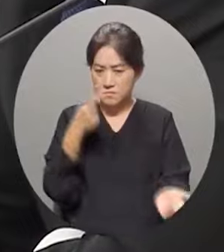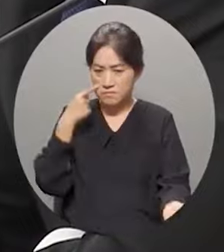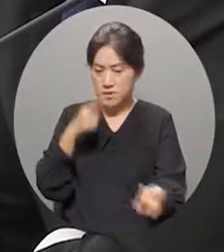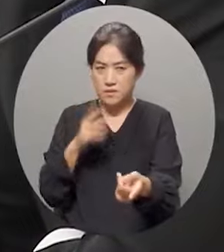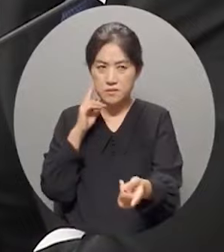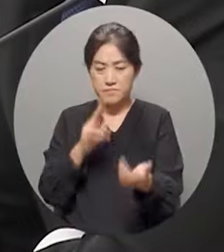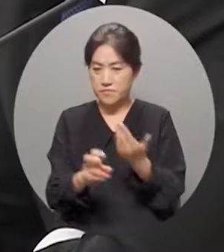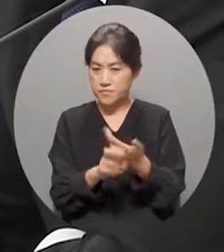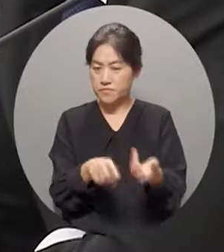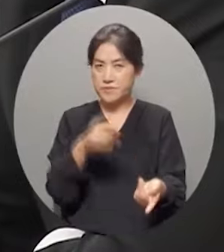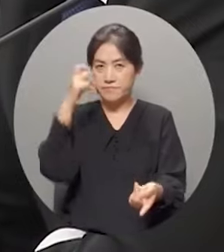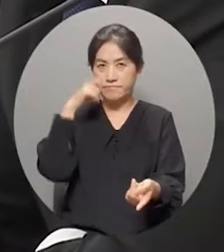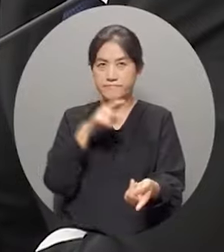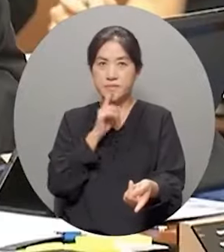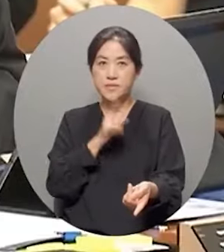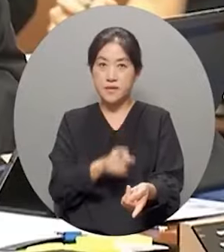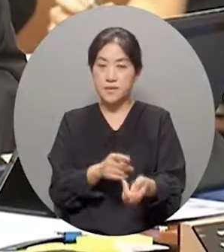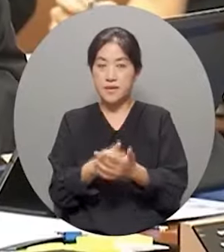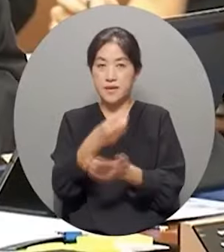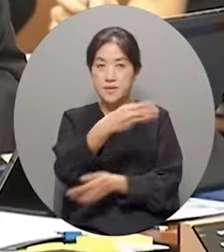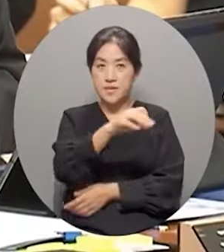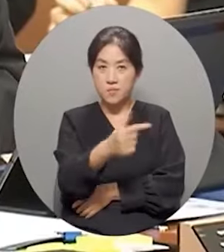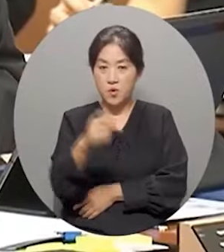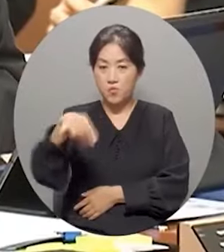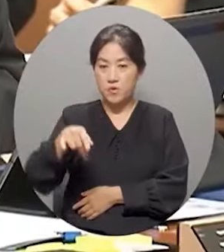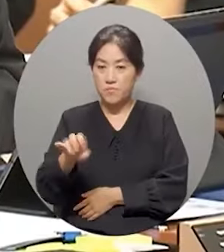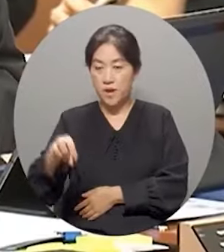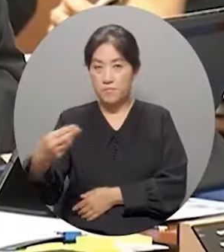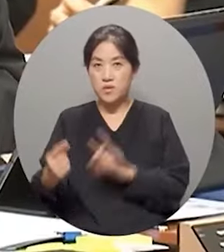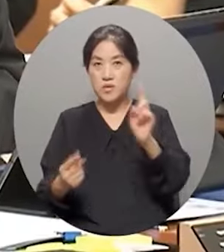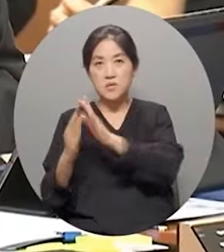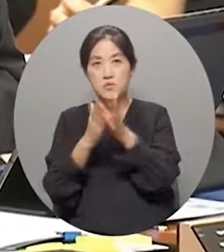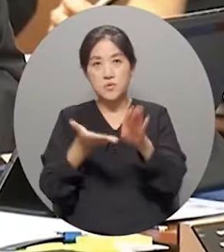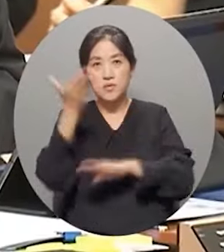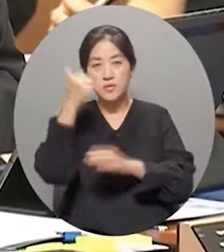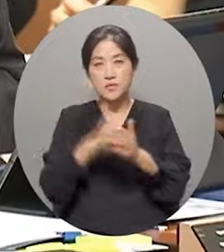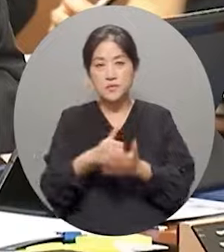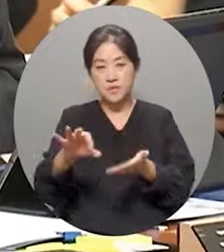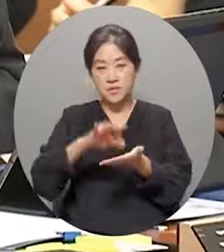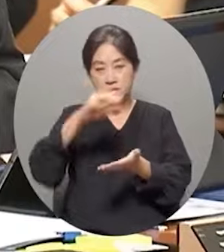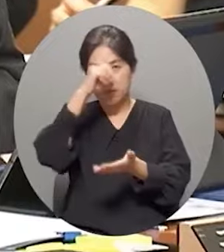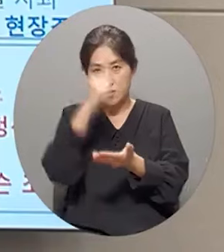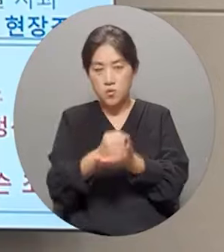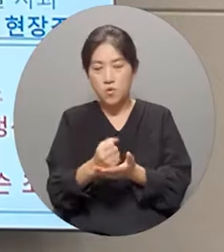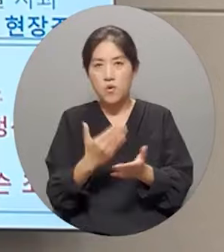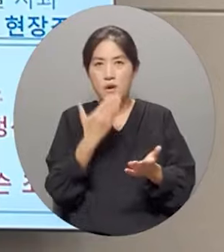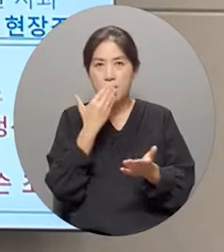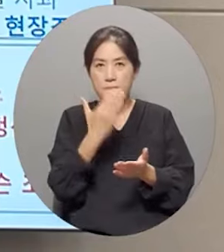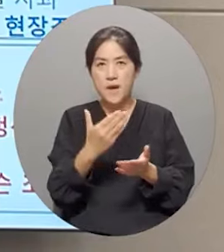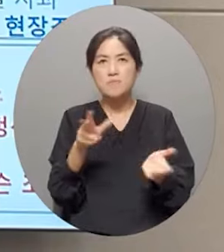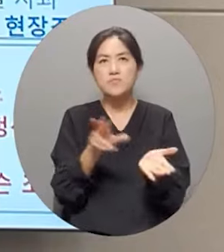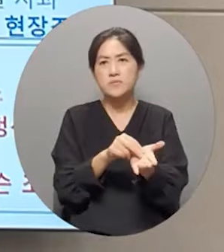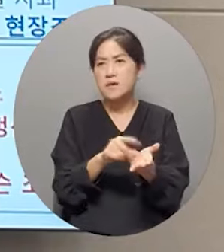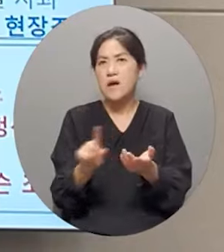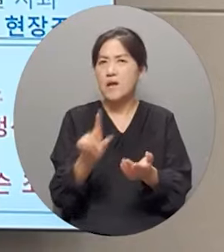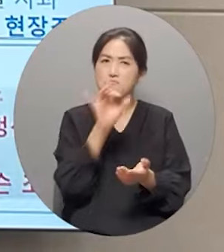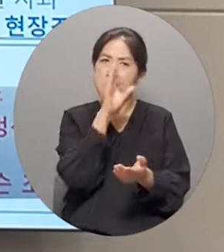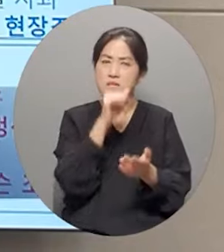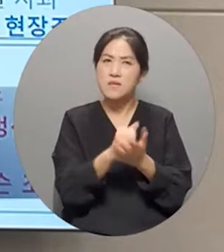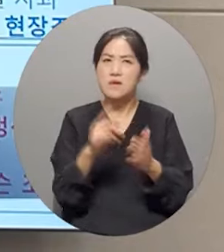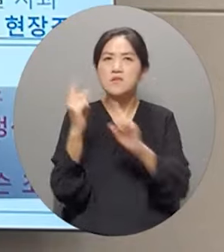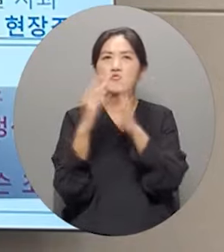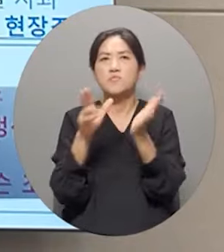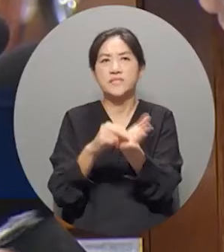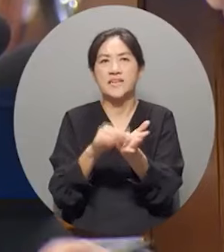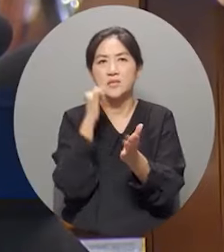발견했다고 지적했습니다. 티몬 위메프에 1조 원 이상의 건전성 유동성 이슈가 있다는 겁니다. 자금